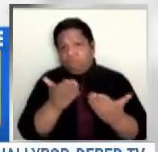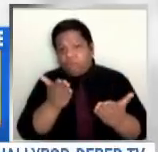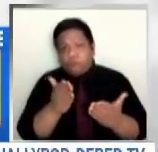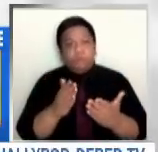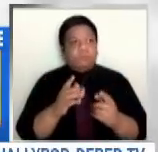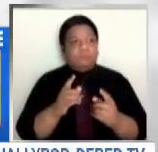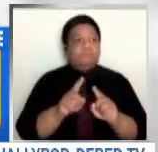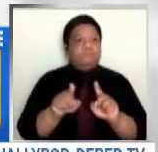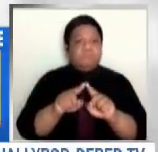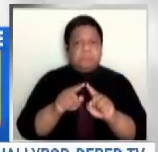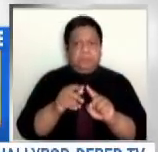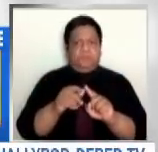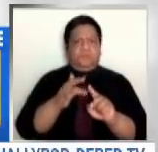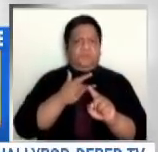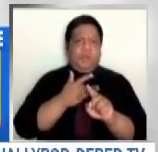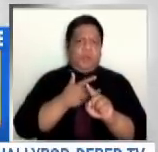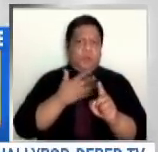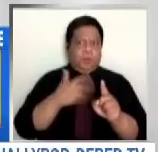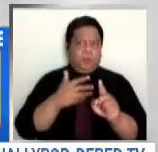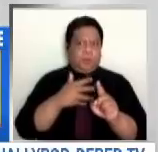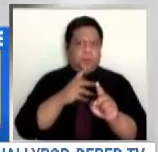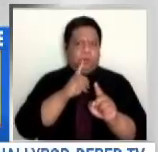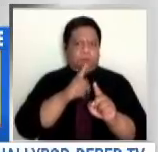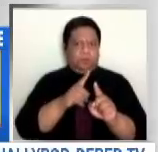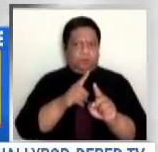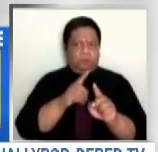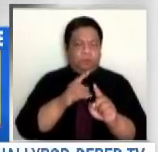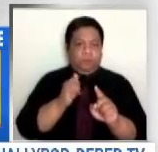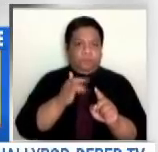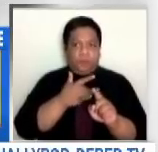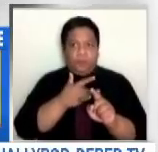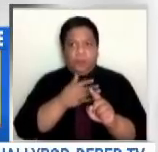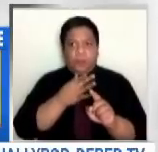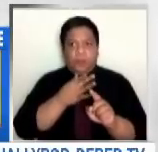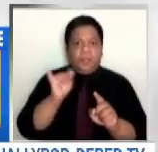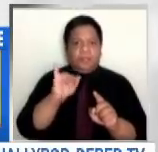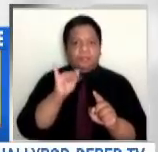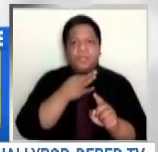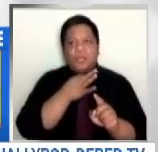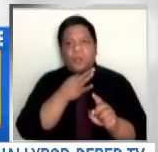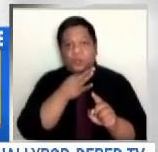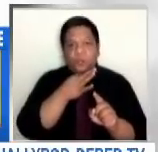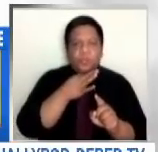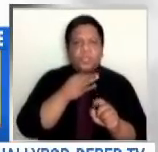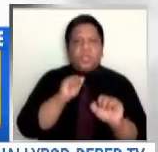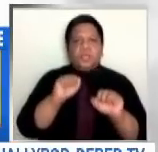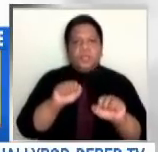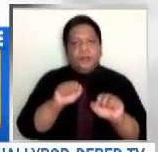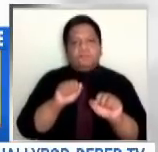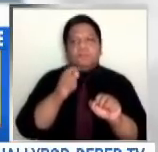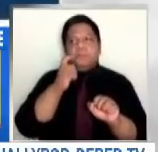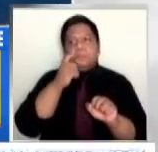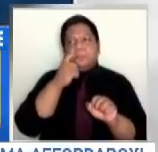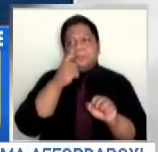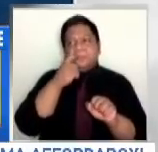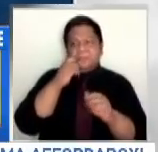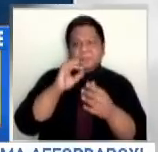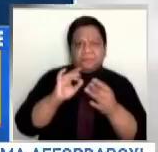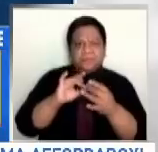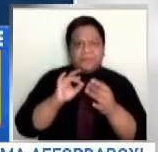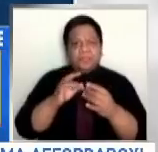true, mm-hmm, or appealing sa iyong sensation tulad nga ng nasabi mo, or most likely kapag sinasabi na hindi ka